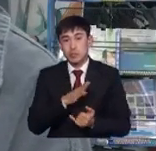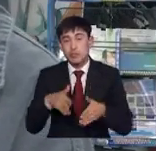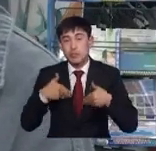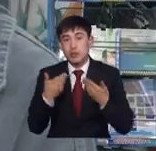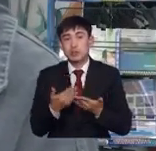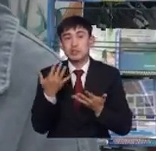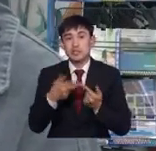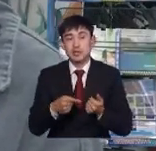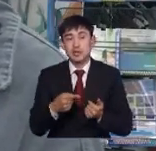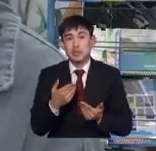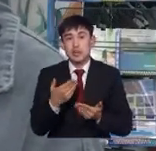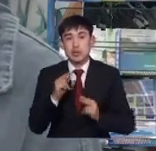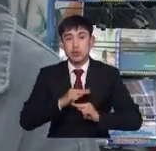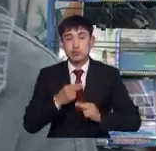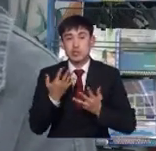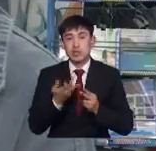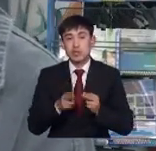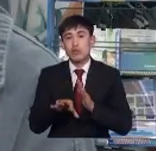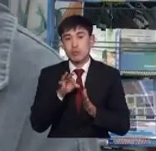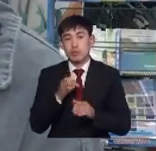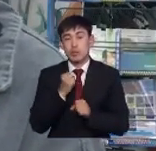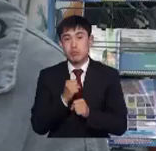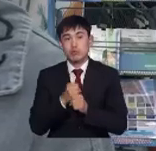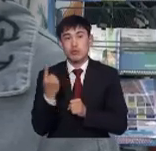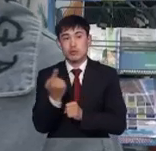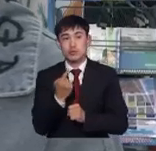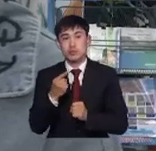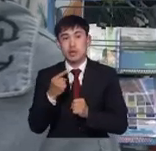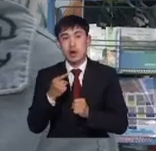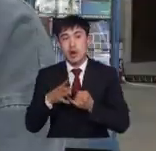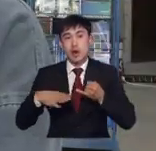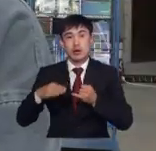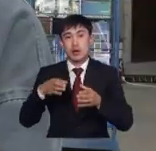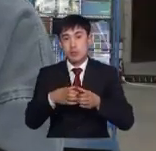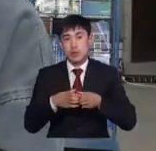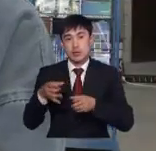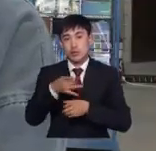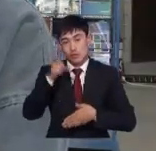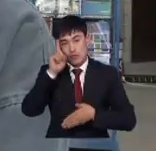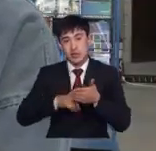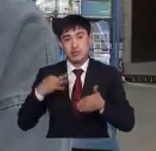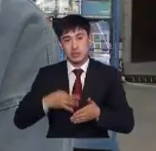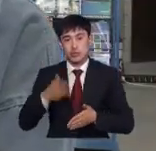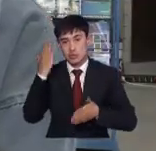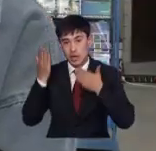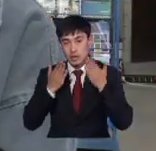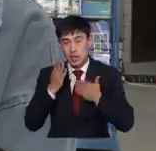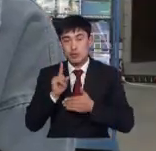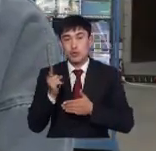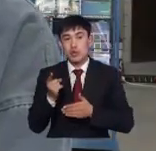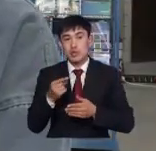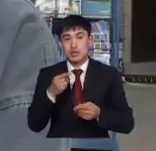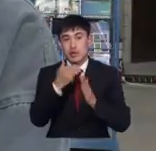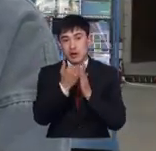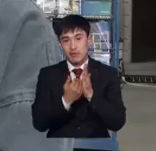предложено несколько вариантов среди которых выбрали работу в одну из агрокомпании региона уверена сын будет очень рад Тем более что и